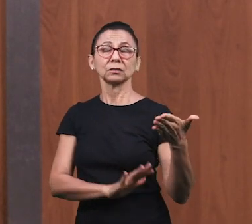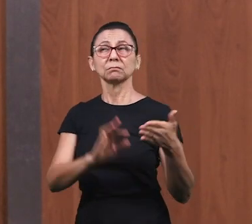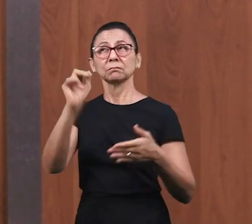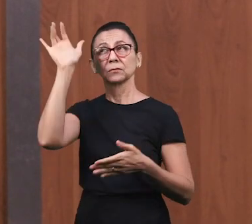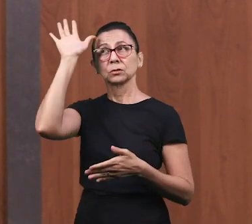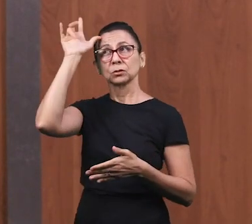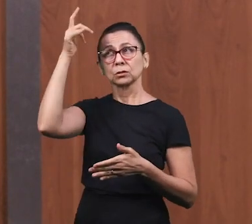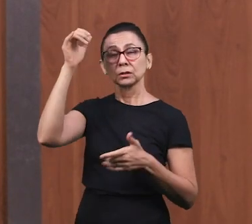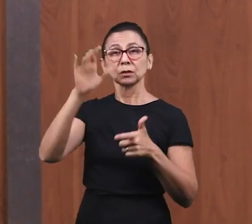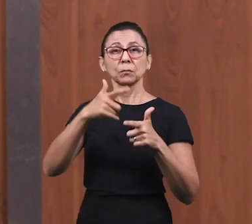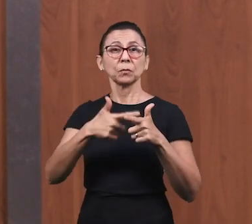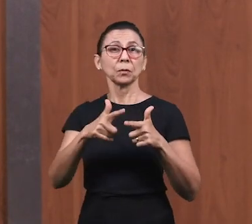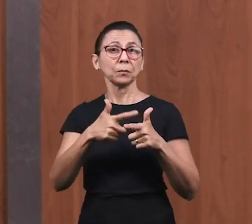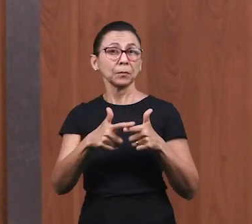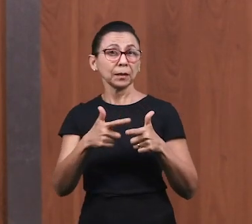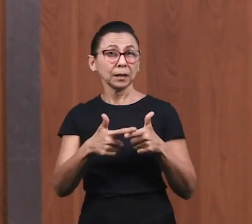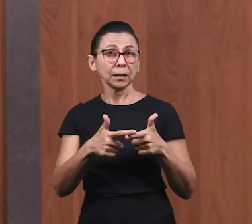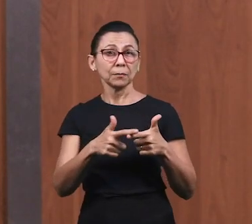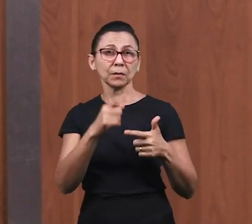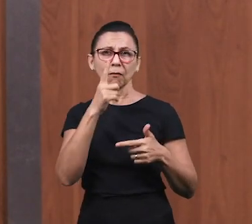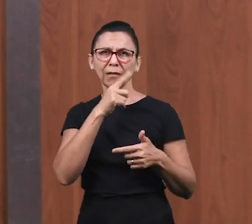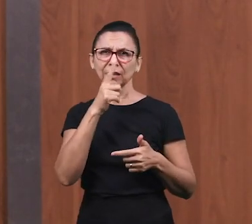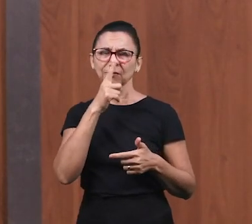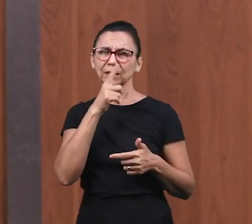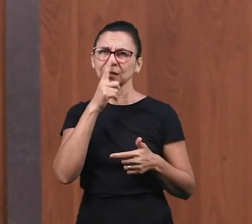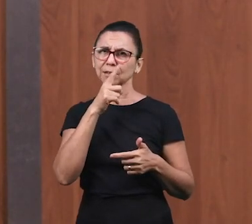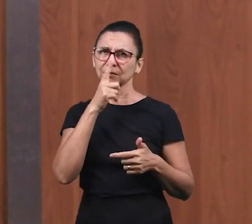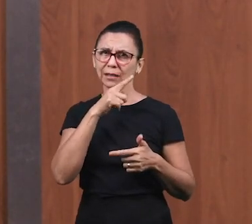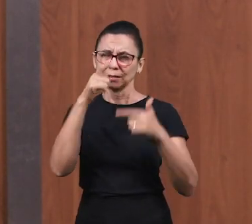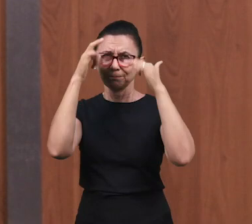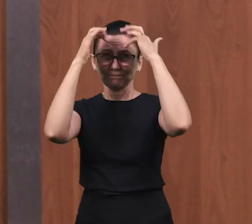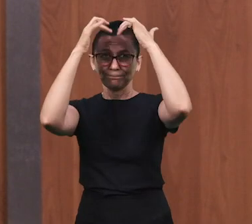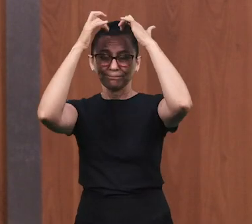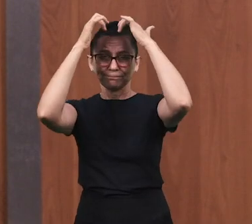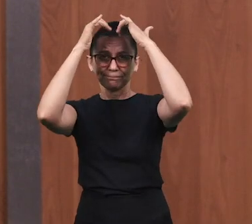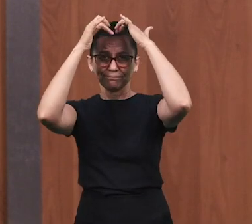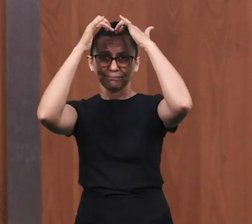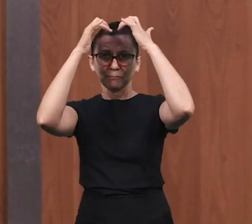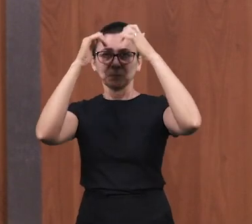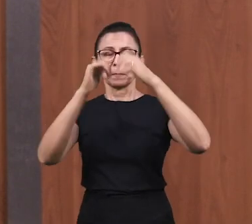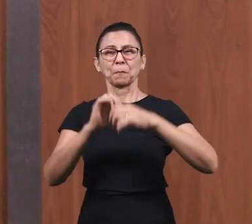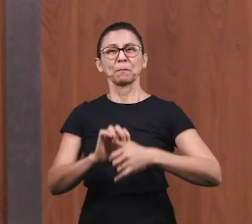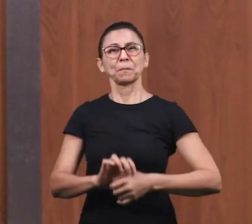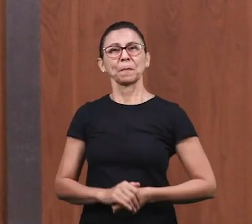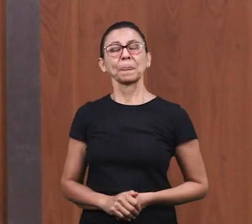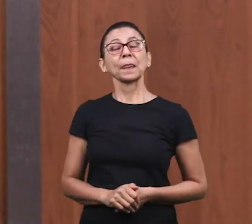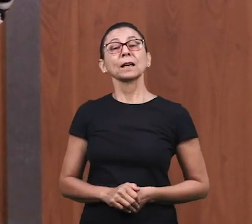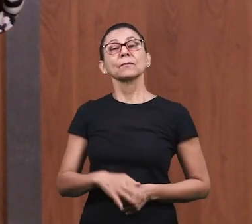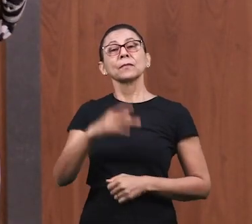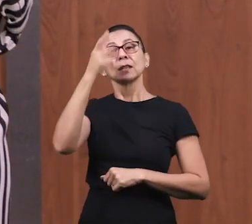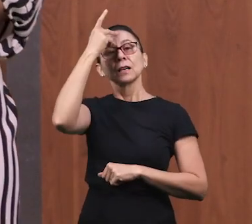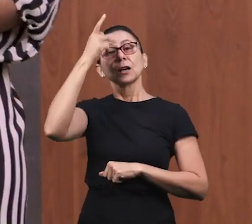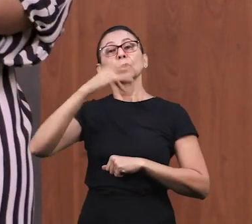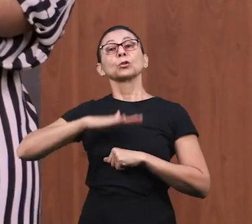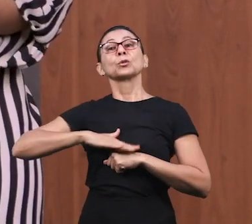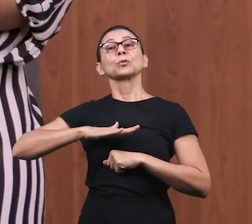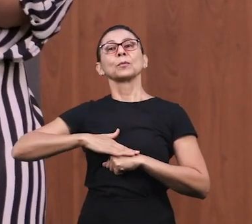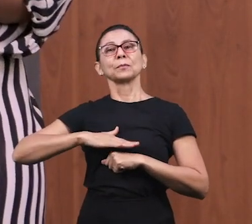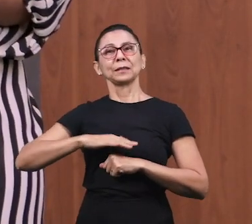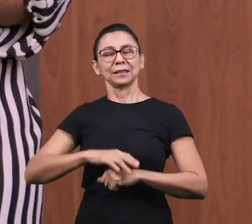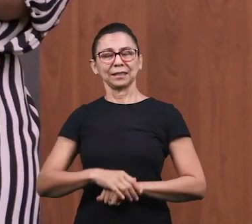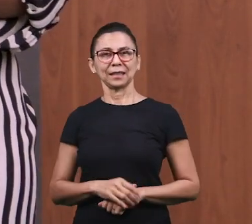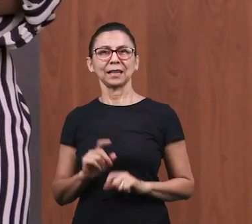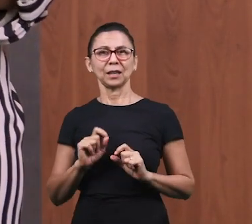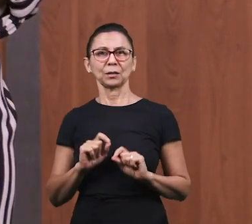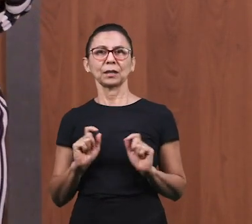se planifier, résoudre des problèmes, c'est-à-dire beaucoup de problèmes pour exécuter. En parlant de l'autonomie, qui est